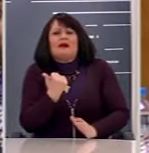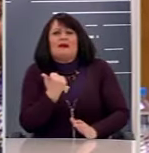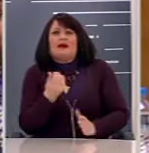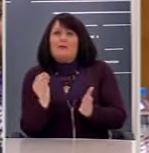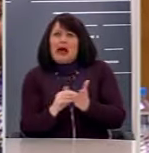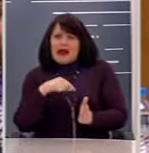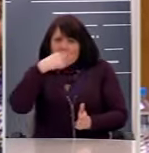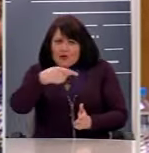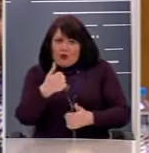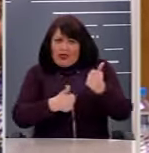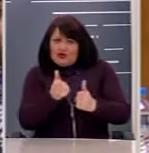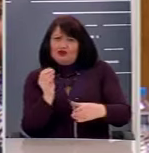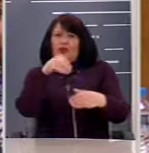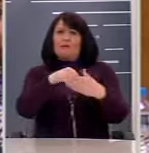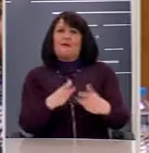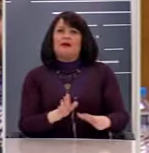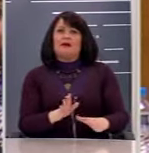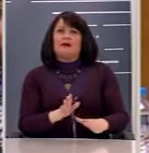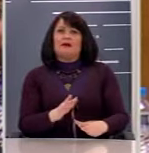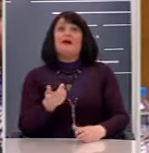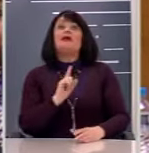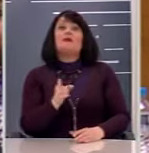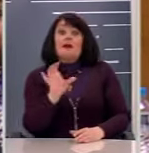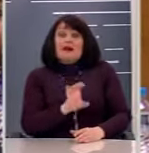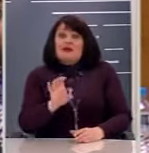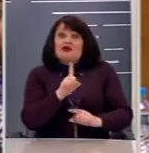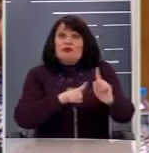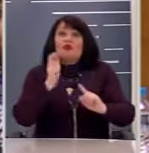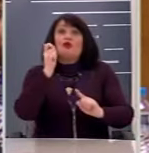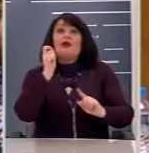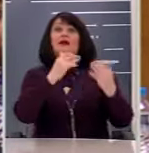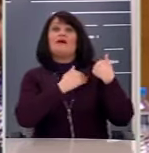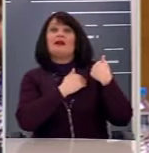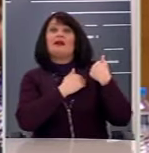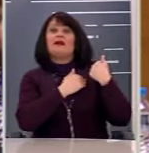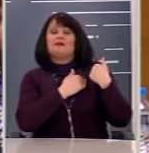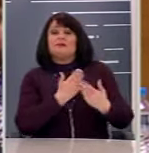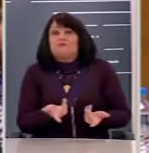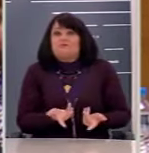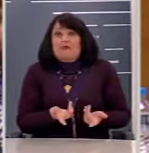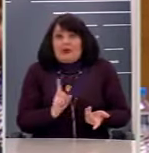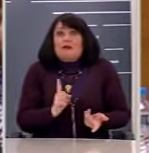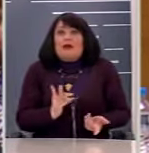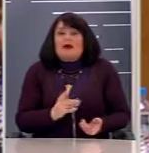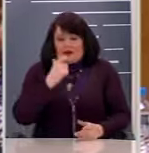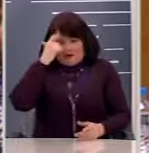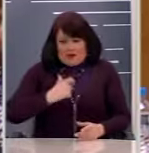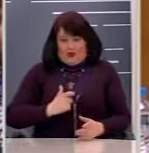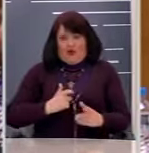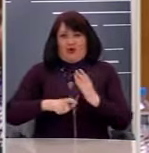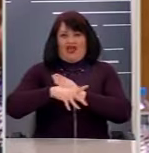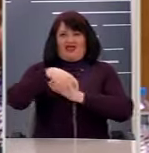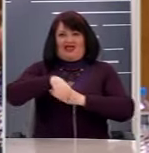αναζητηθεί πολιτική ευθύνη? Εγώ, κυρίες και κύριοι συνάδελφοι, δεν είμαι δικαστής. Εάν δεν υπάρξουν